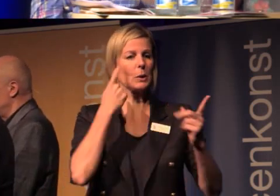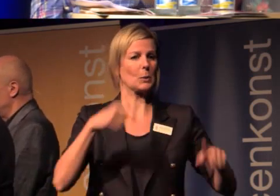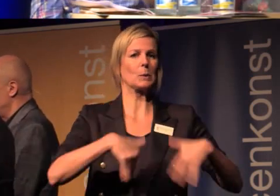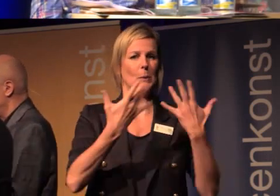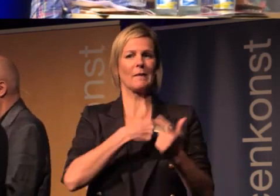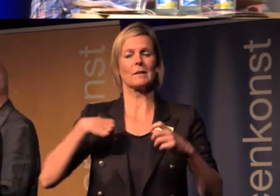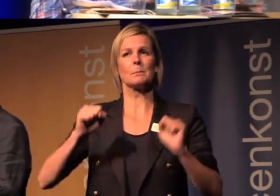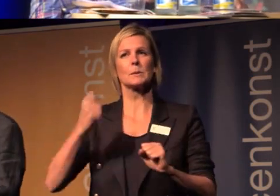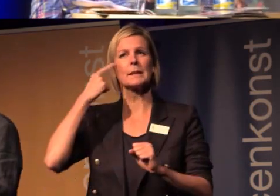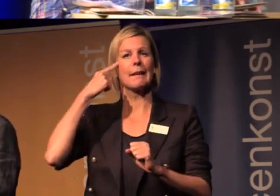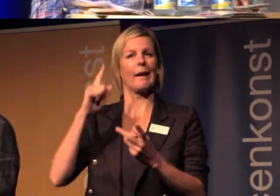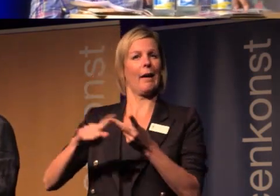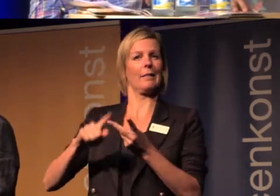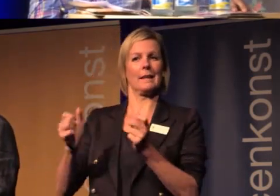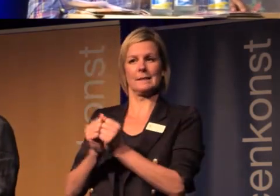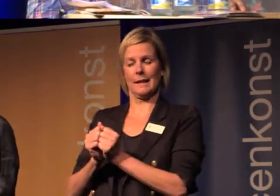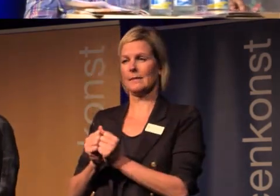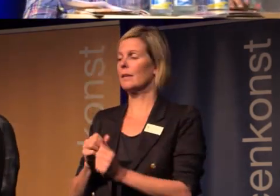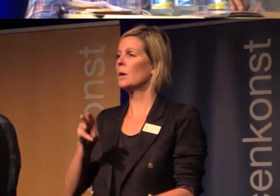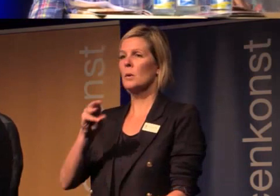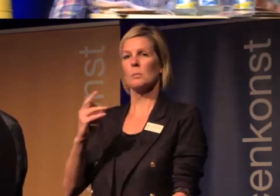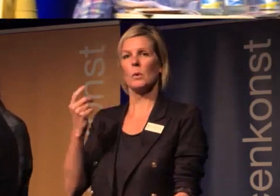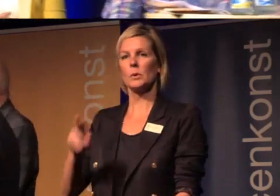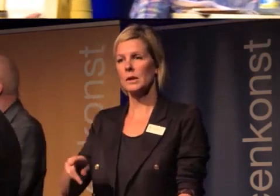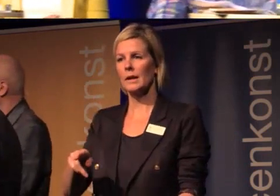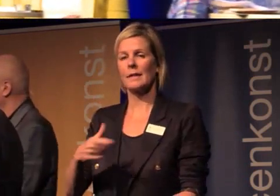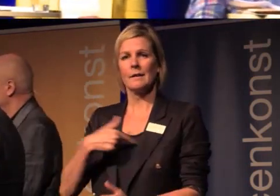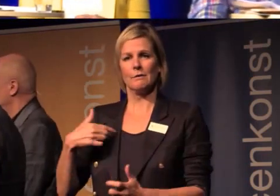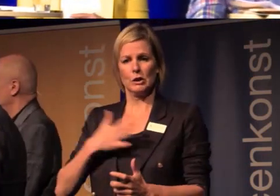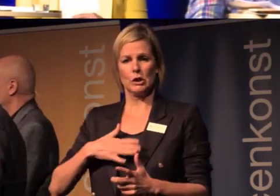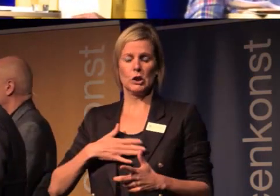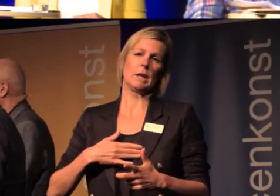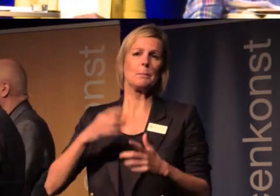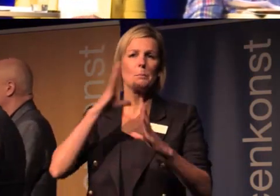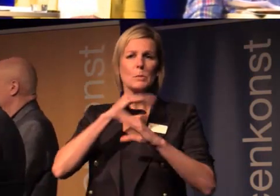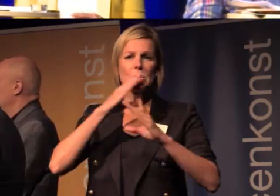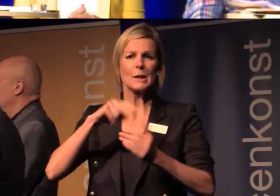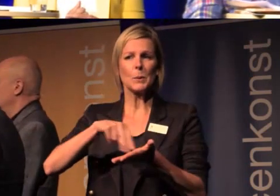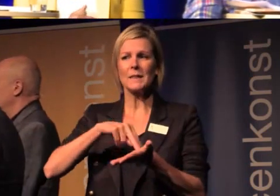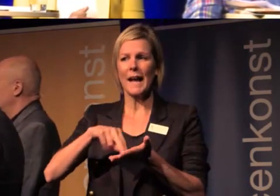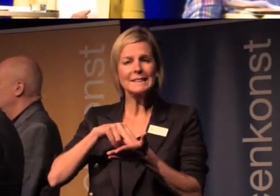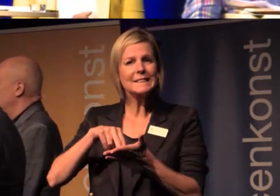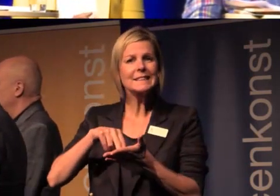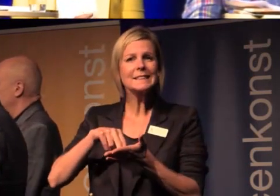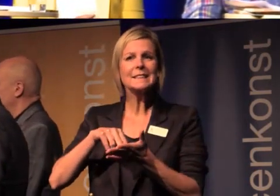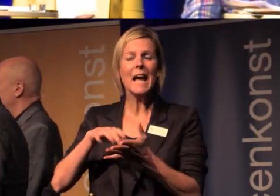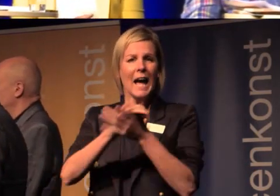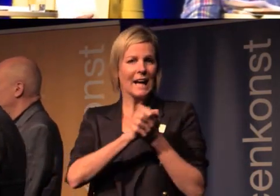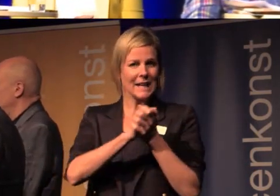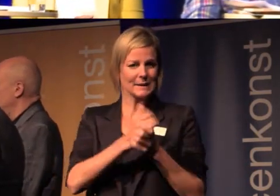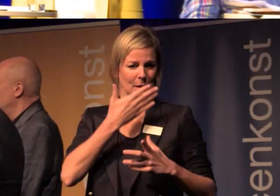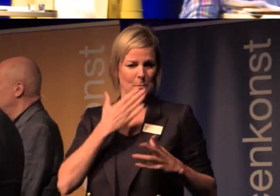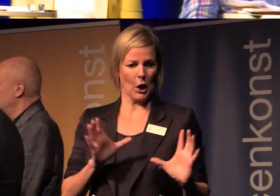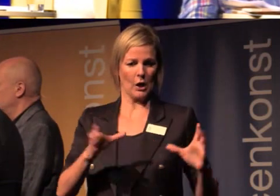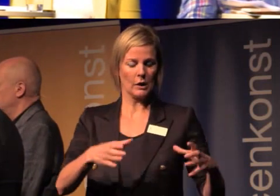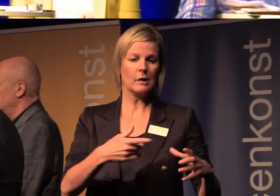Tack. Mårten? Ja, vi tycker att musik, teater och dansallianserna är bra initiativ. De är till för att